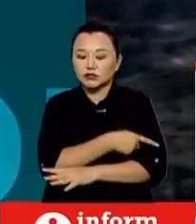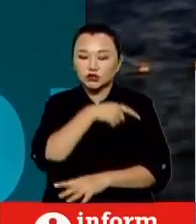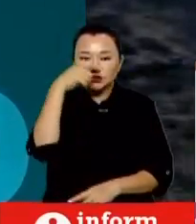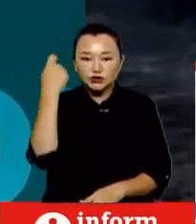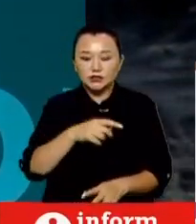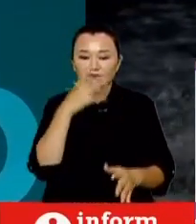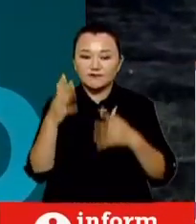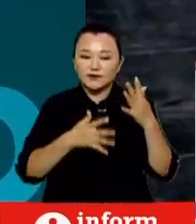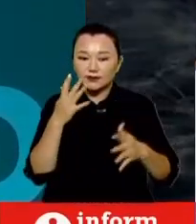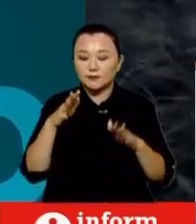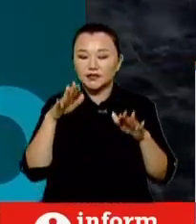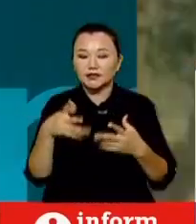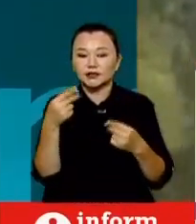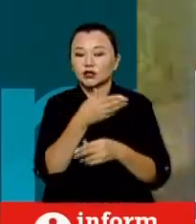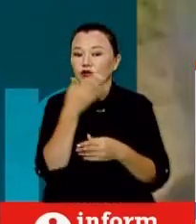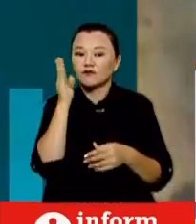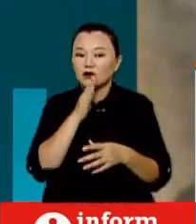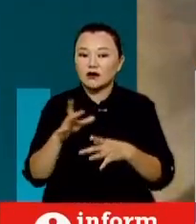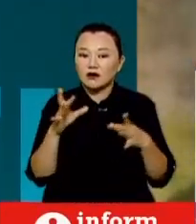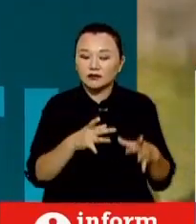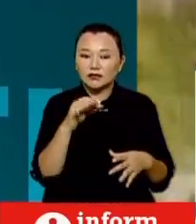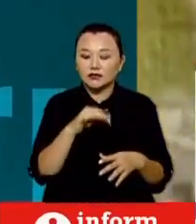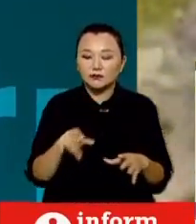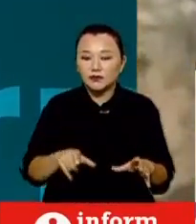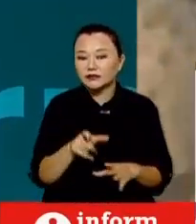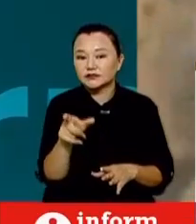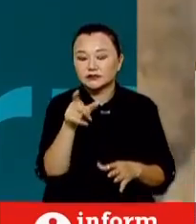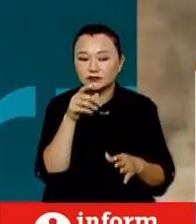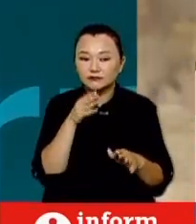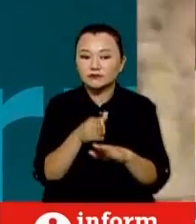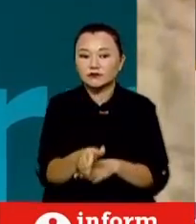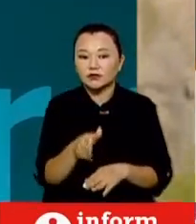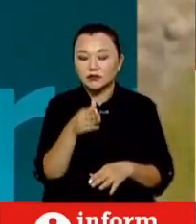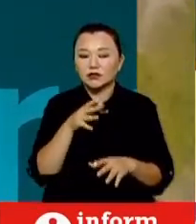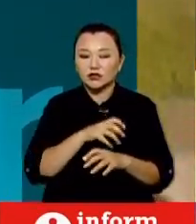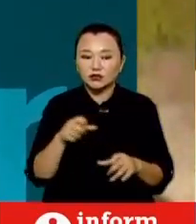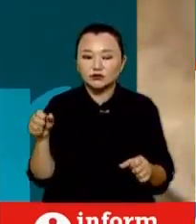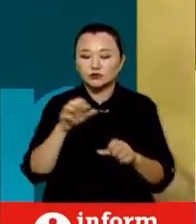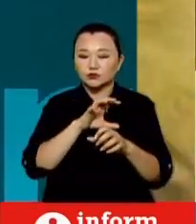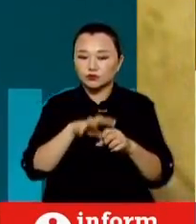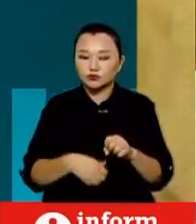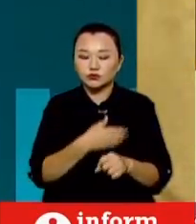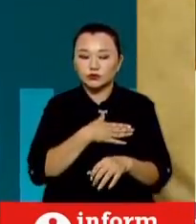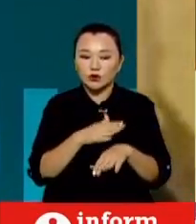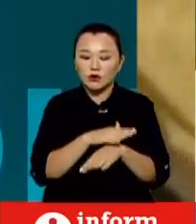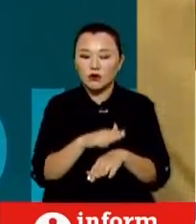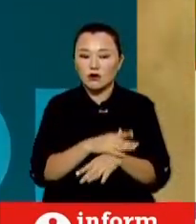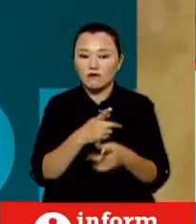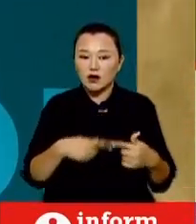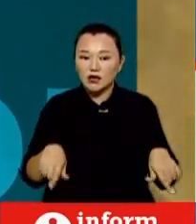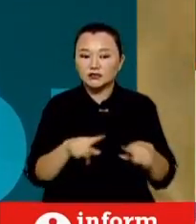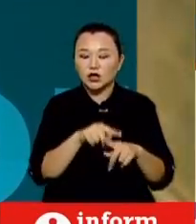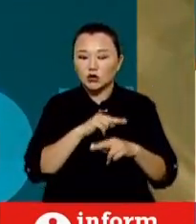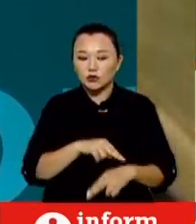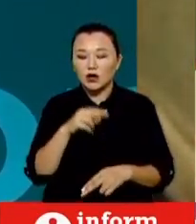с ветром в местах, где нет водоемов и подъездных путей, героически тушат пожар добровольные формирования.